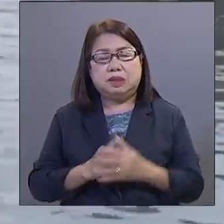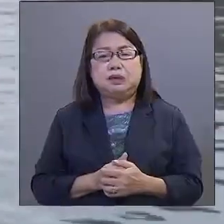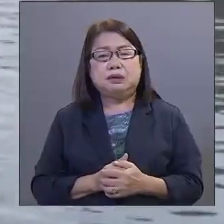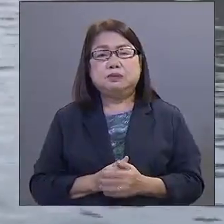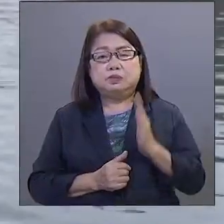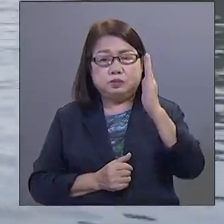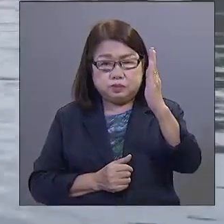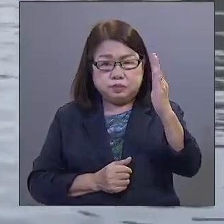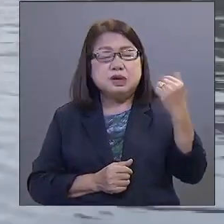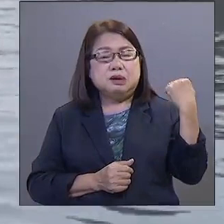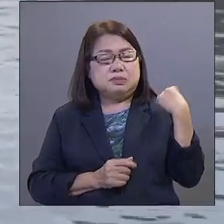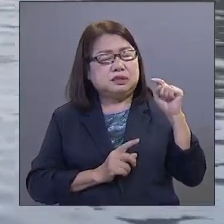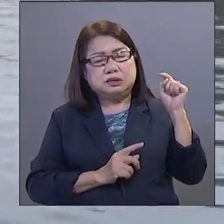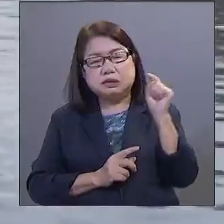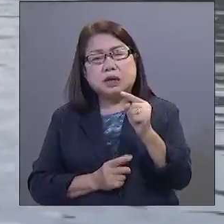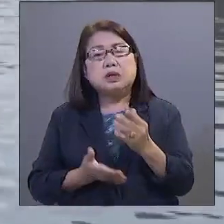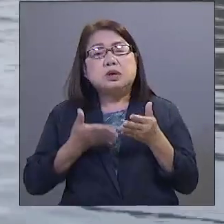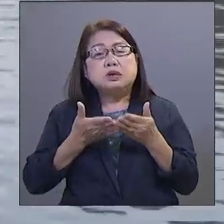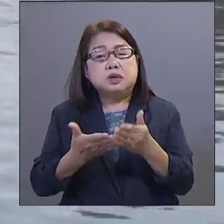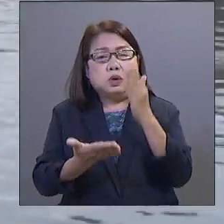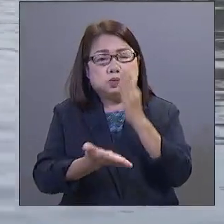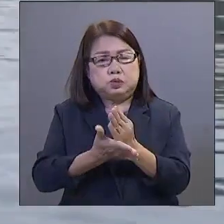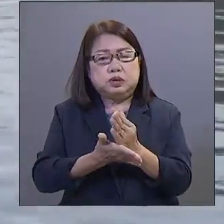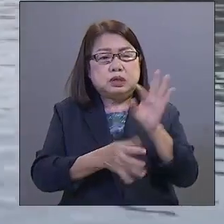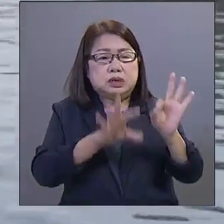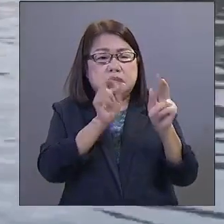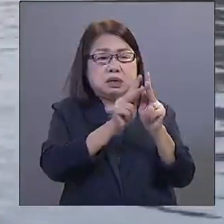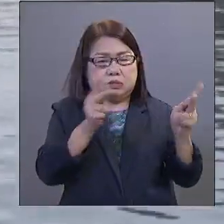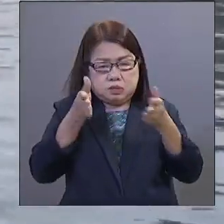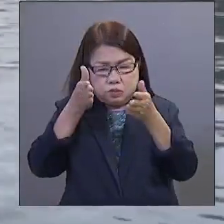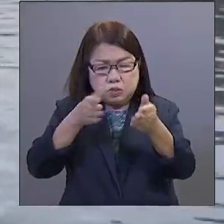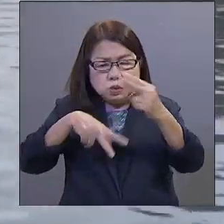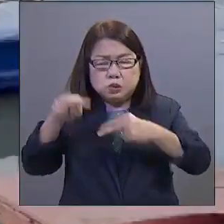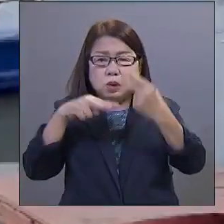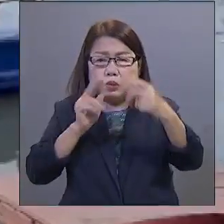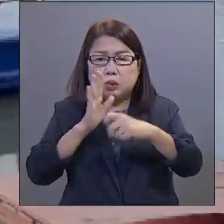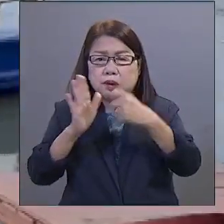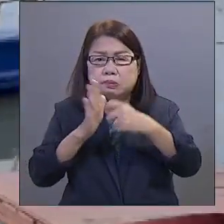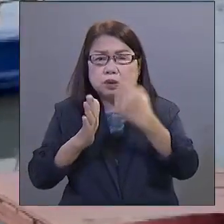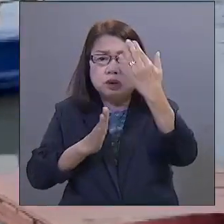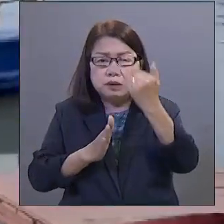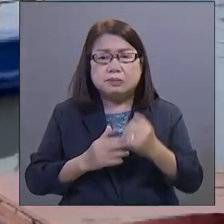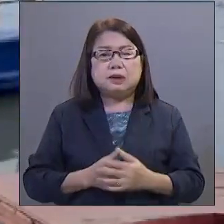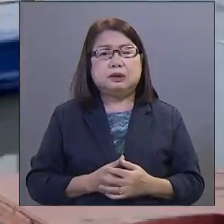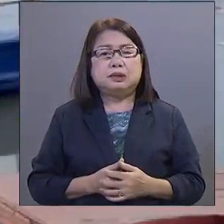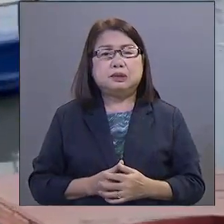ากนี้มีคำสั่งให้พักใช้เรือแล้วก็จะมีการตั้งคณะกรรมการขึ้นตรวจสอบเพื่อหาสาเหตุอย่างละเอียดอีกครั้งนึงค่ะ